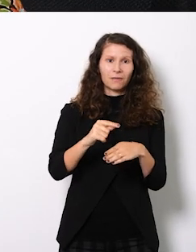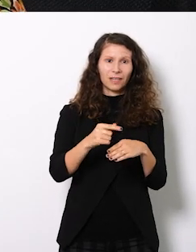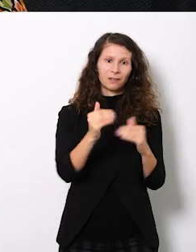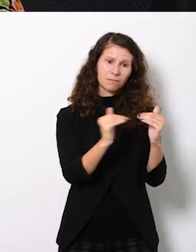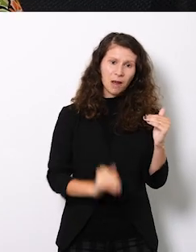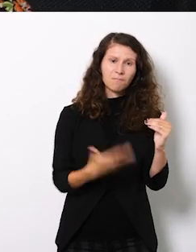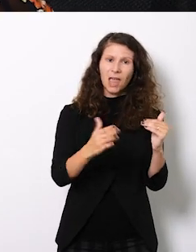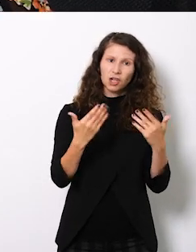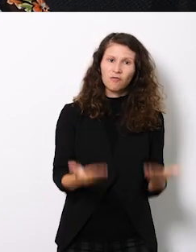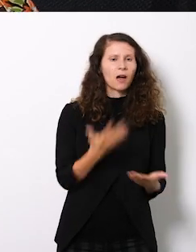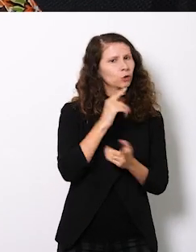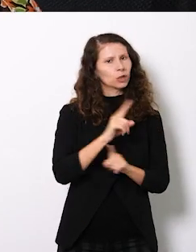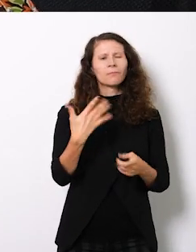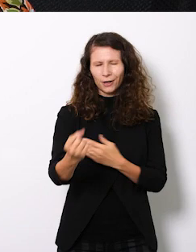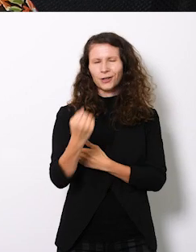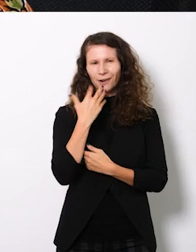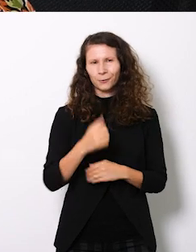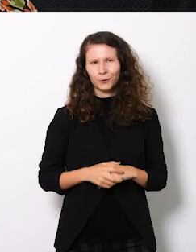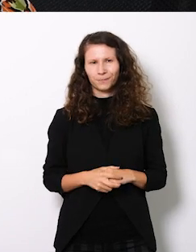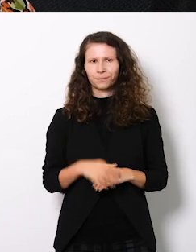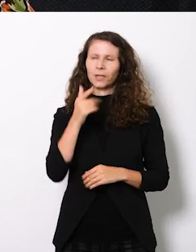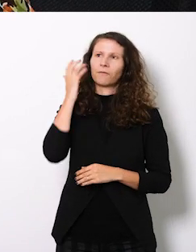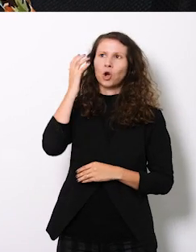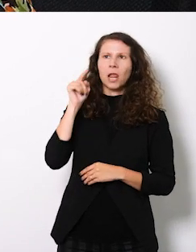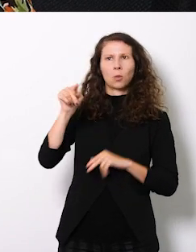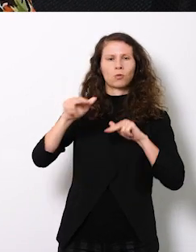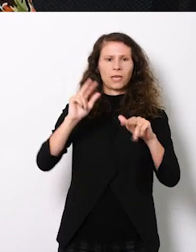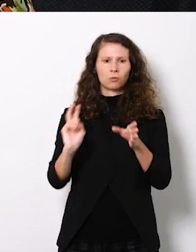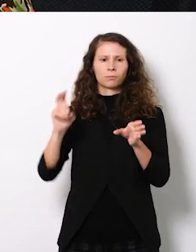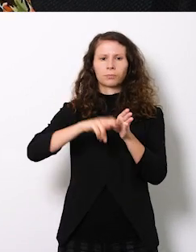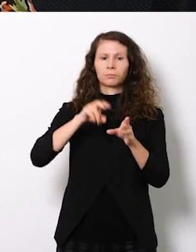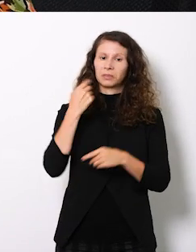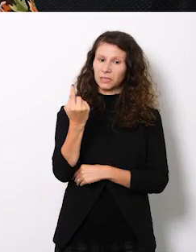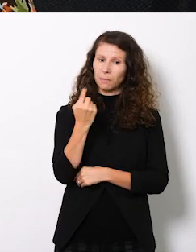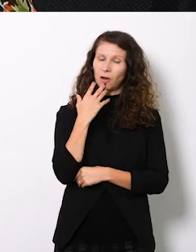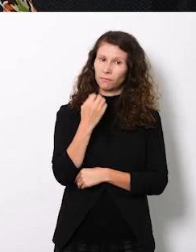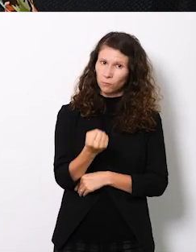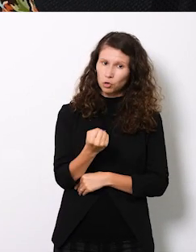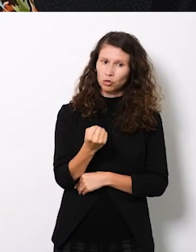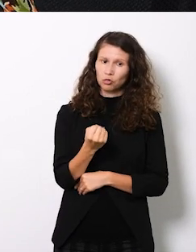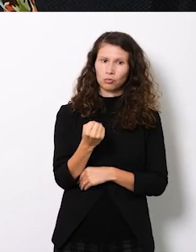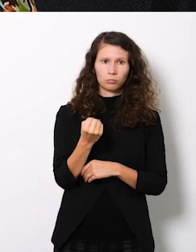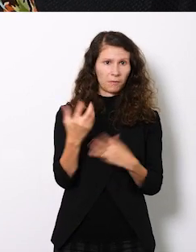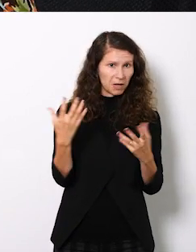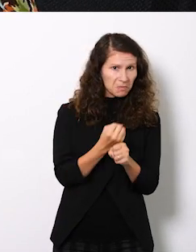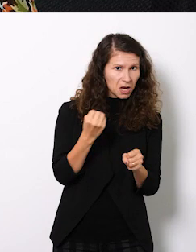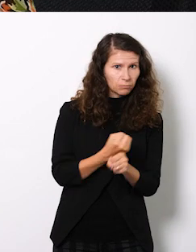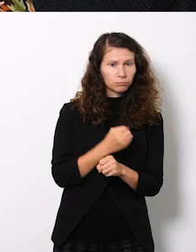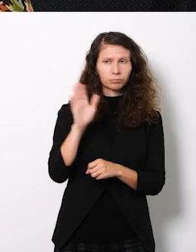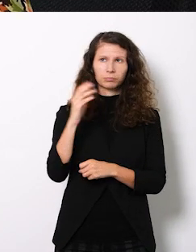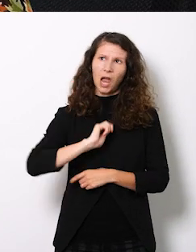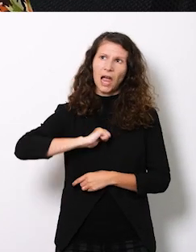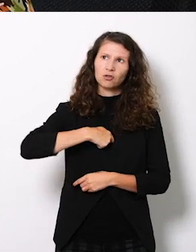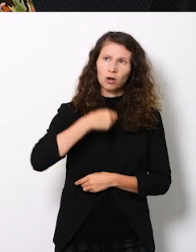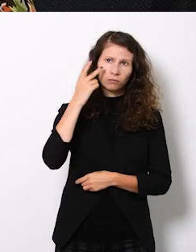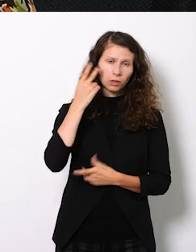und wenn Sie aber an die Regierung kommen, würden Sie sich schon dafür aussprechen oder wie wäre Ihre Einstellung dazu, mit